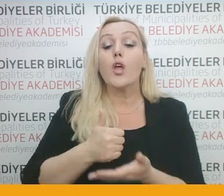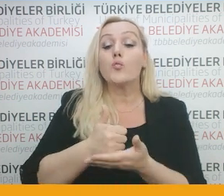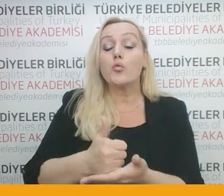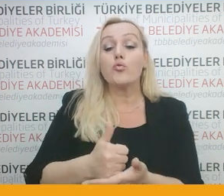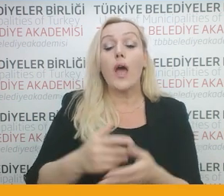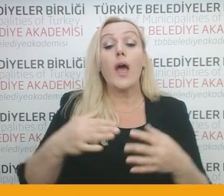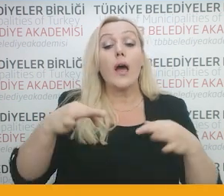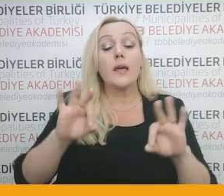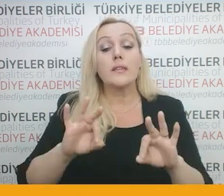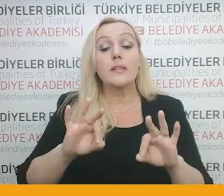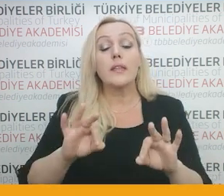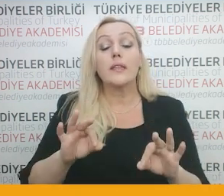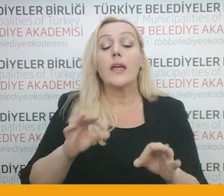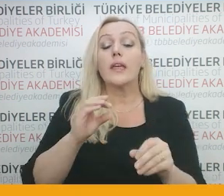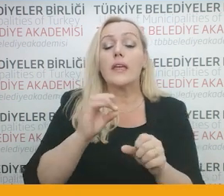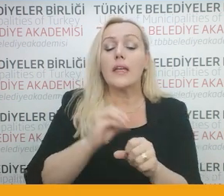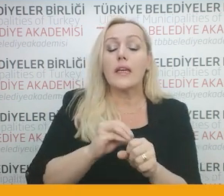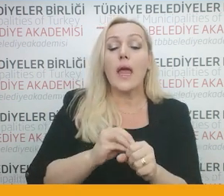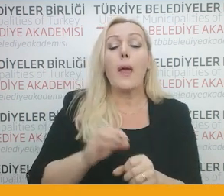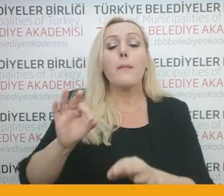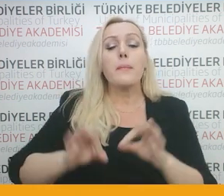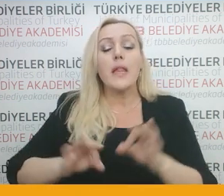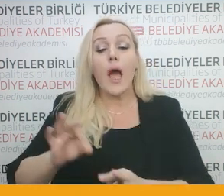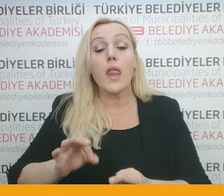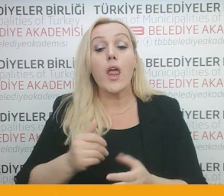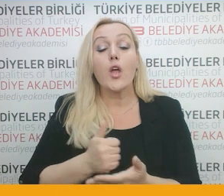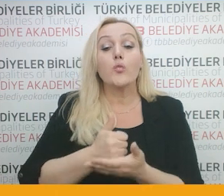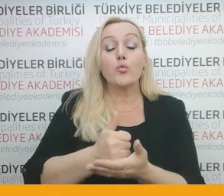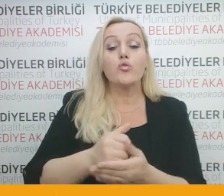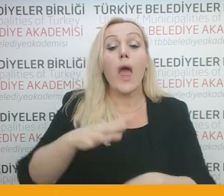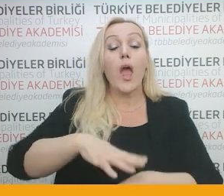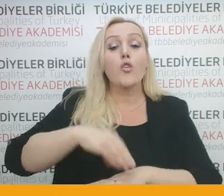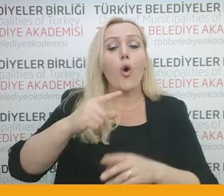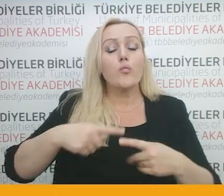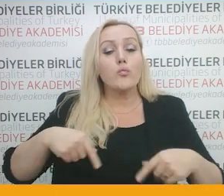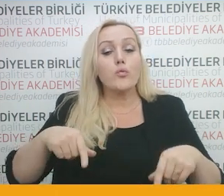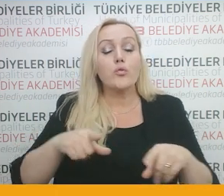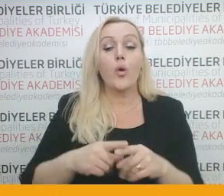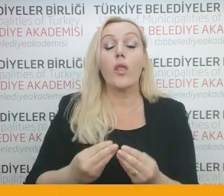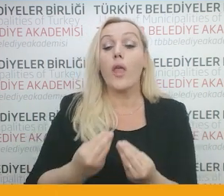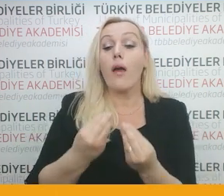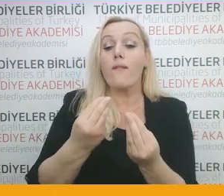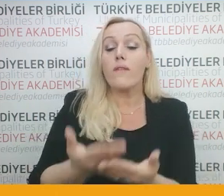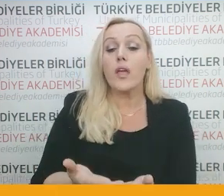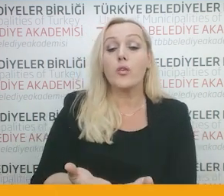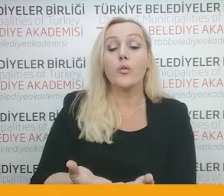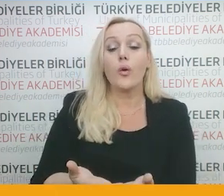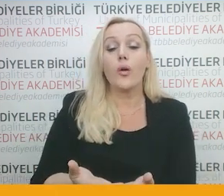tasarısını incelemek üzere plan ve bütçe komisyonuna havale ediyor. Yani meclisten bu tasarı komisyonlara havale ediyor.